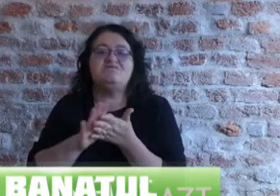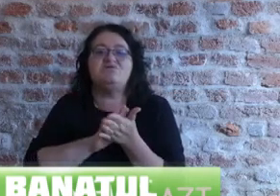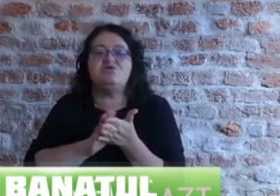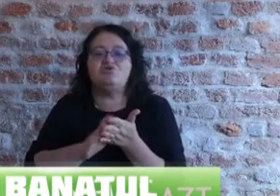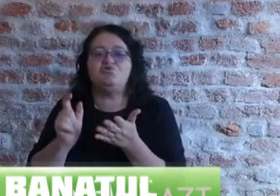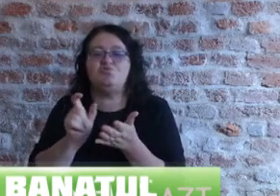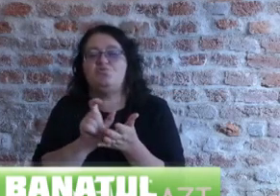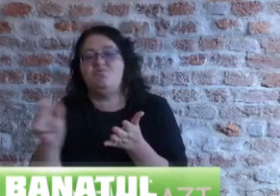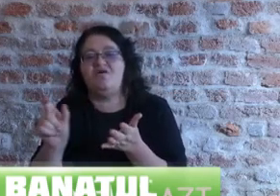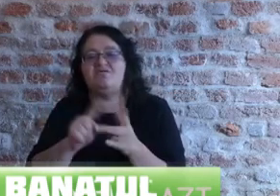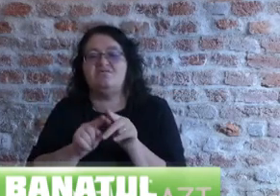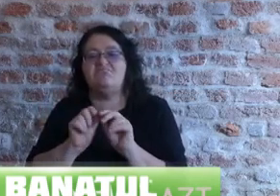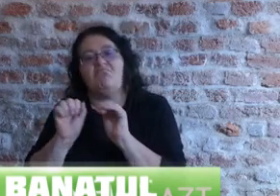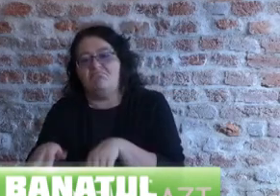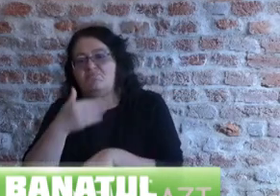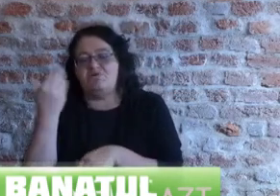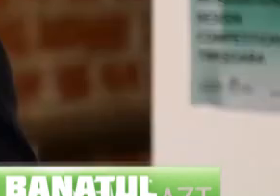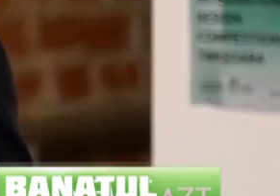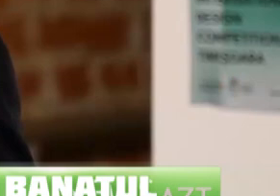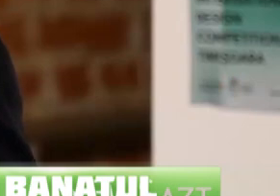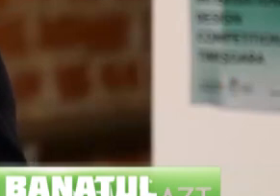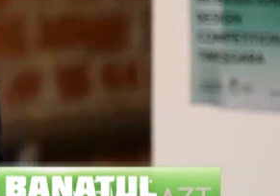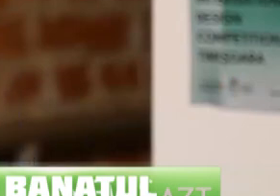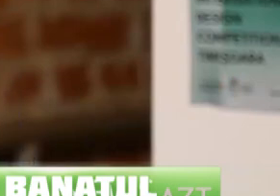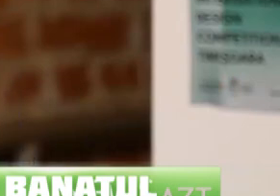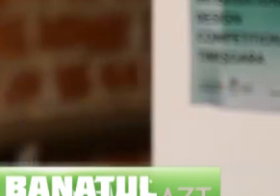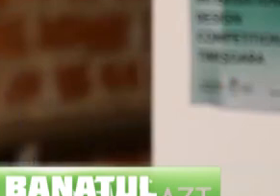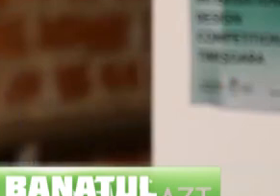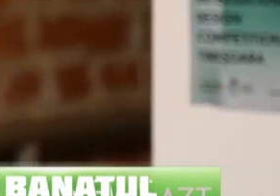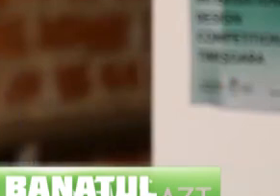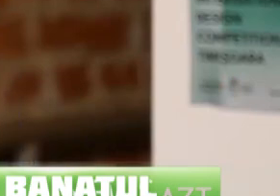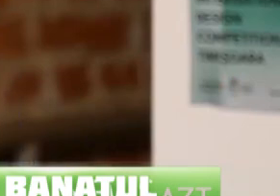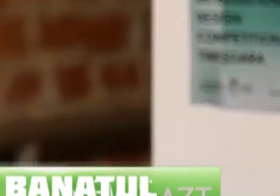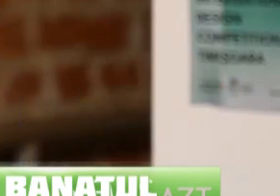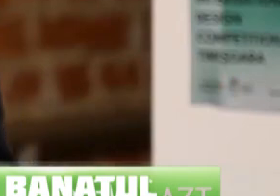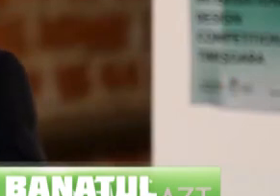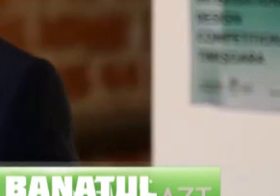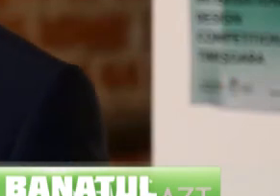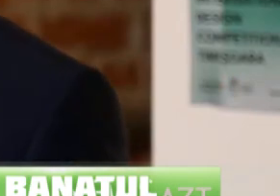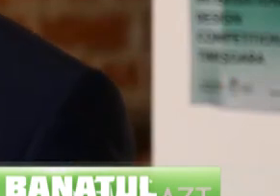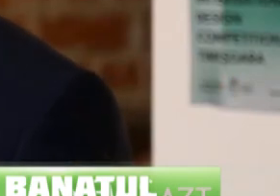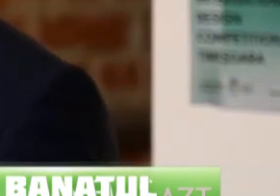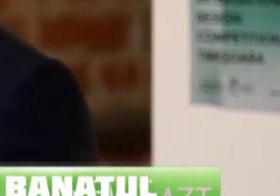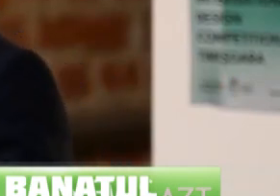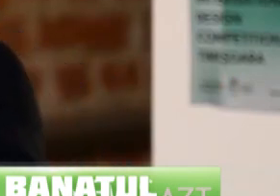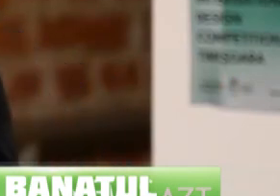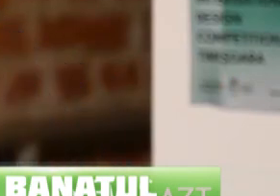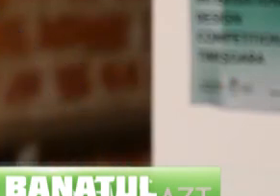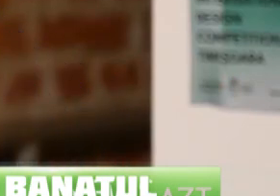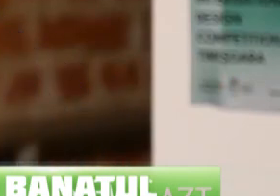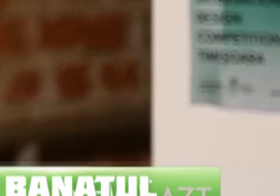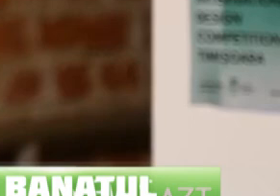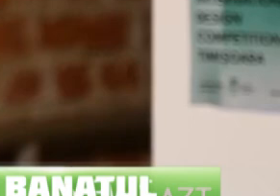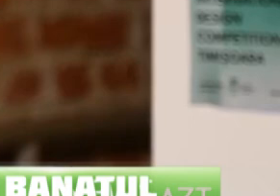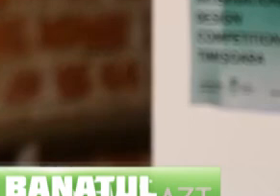fel de partibriuri și așa mai departe, toate acestea s-au făcut după standarde cele mai înalte internaționale. Și în al treilea rând